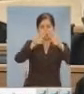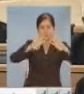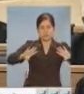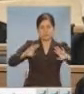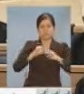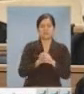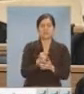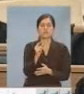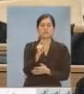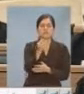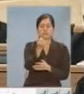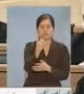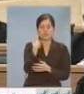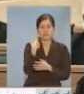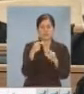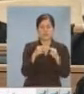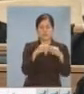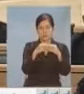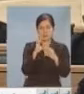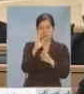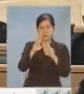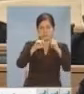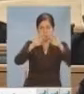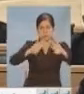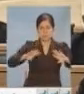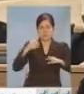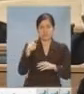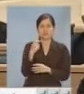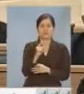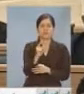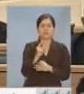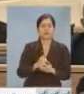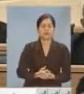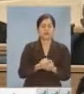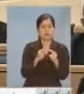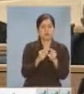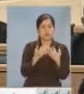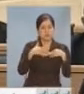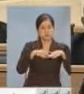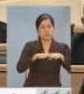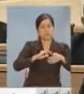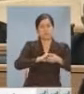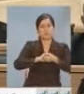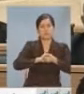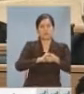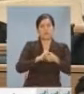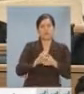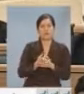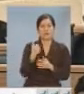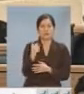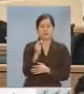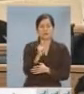ไหนล่ะครับที่ท่านบอกว่ารองรับการเข้าสู่ประชาคมอาเซียนเชื่อมนะครับท่านบอกว่าเชื่อมแถวบ้านผม